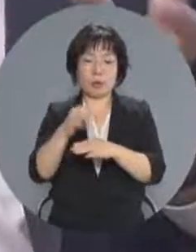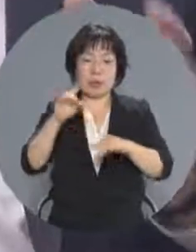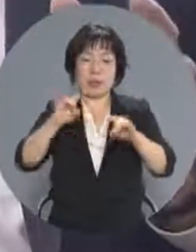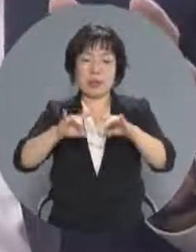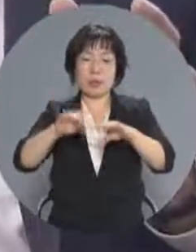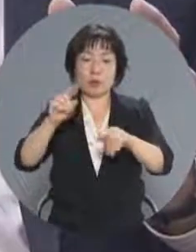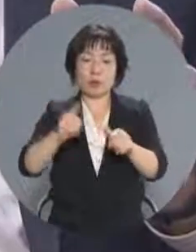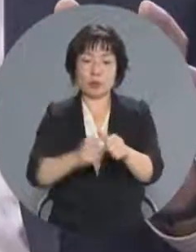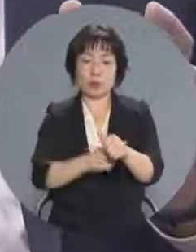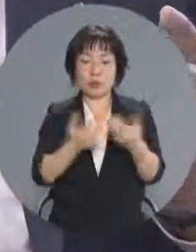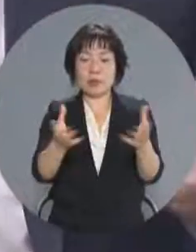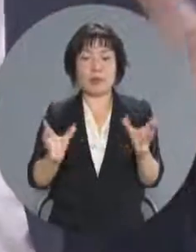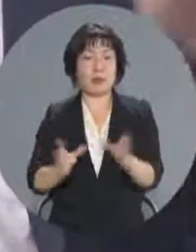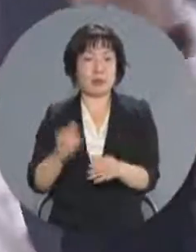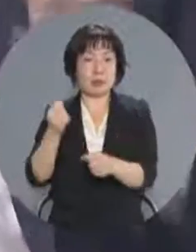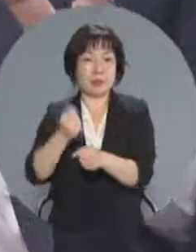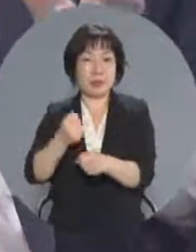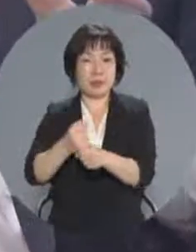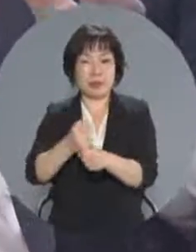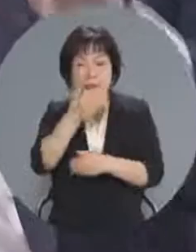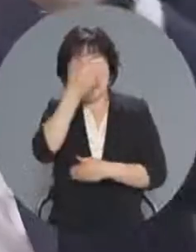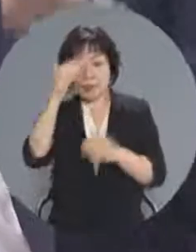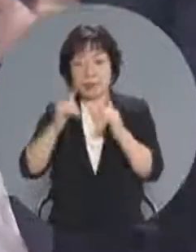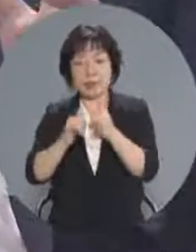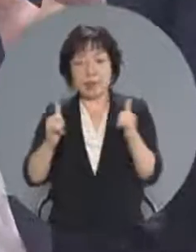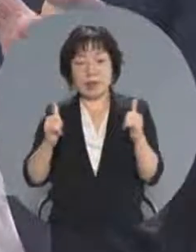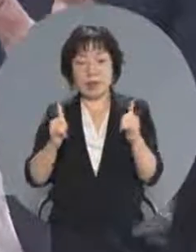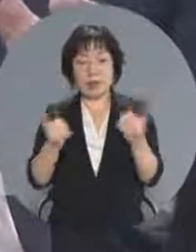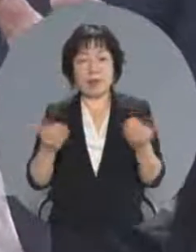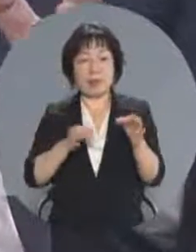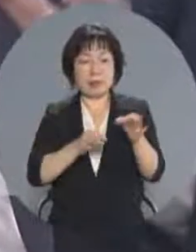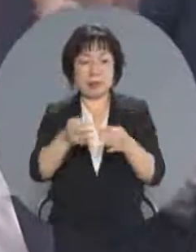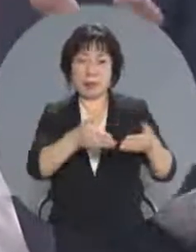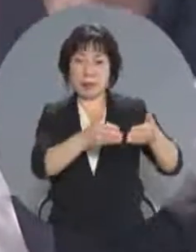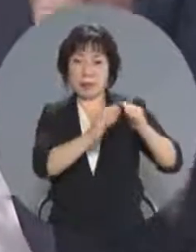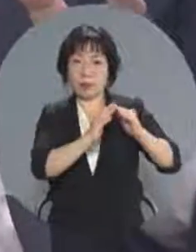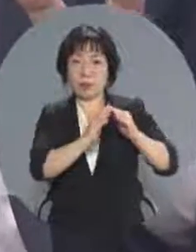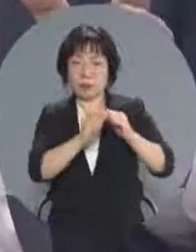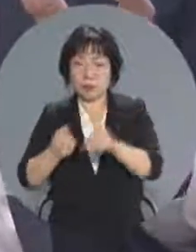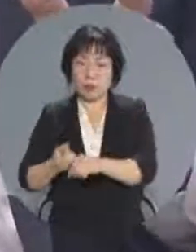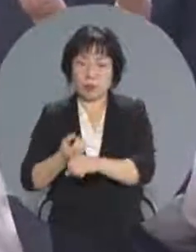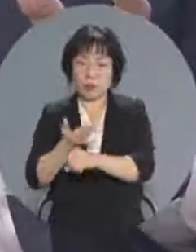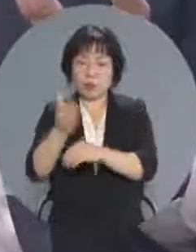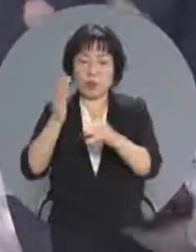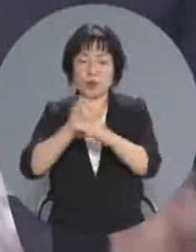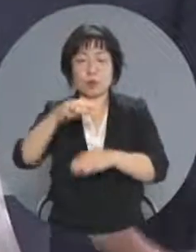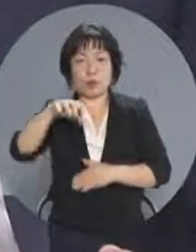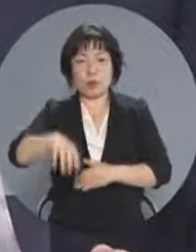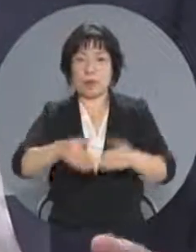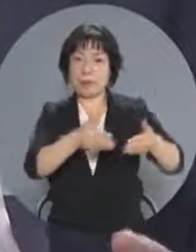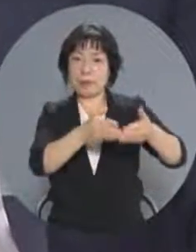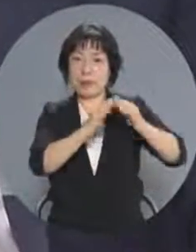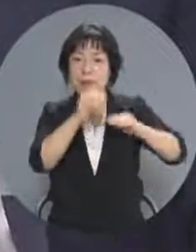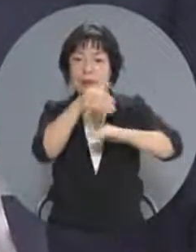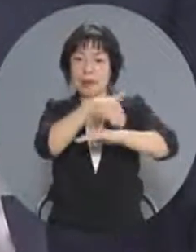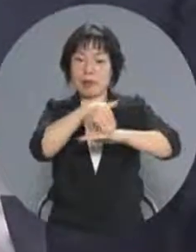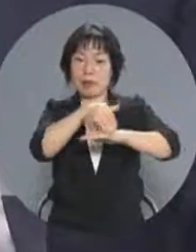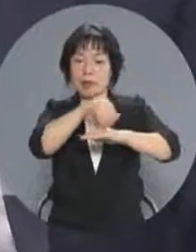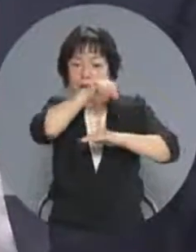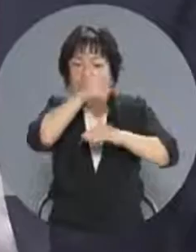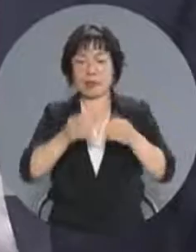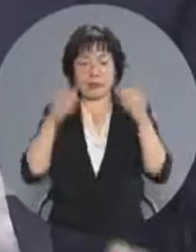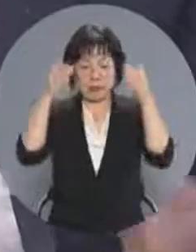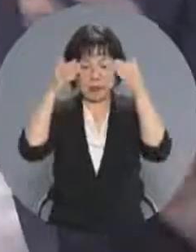밸리를 조성을 해서 우리 젊은이들이 창업을 하고 수출 전진 기지로 만들겠다 이런 곳에 예산을